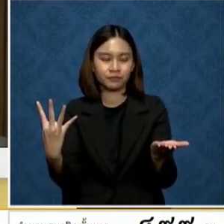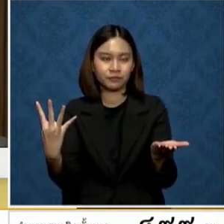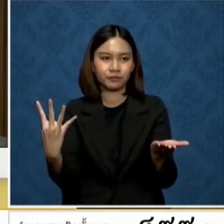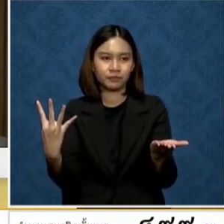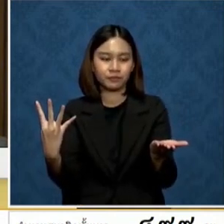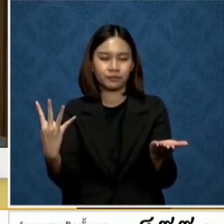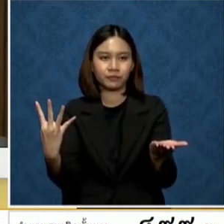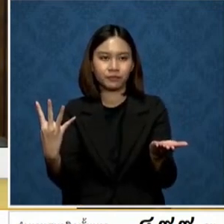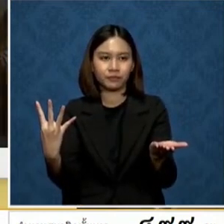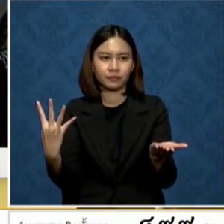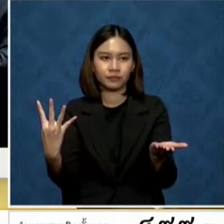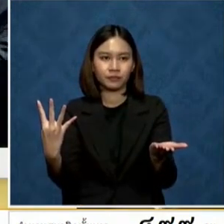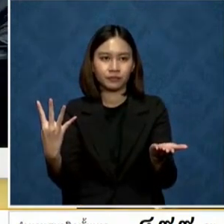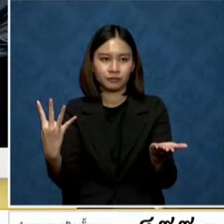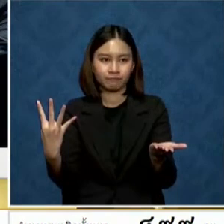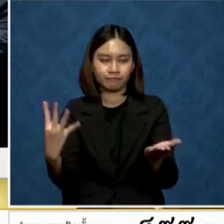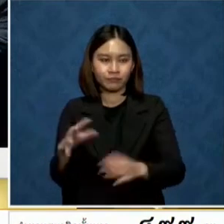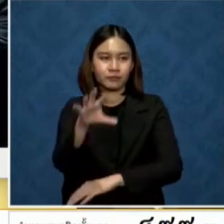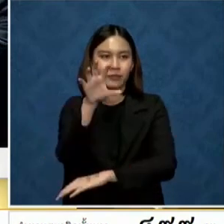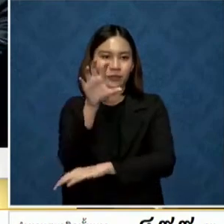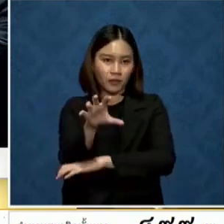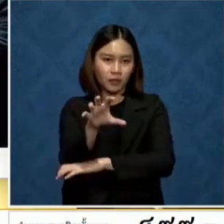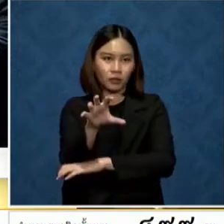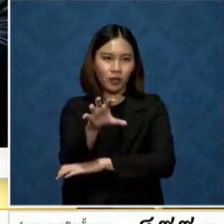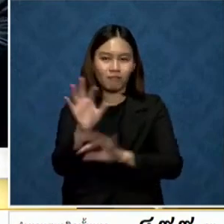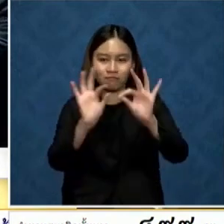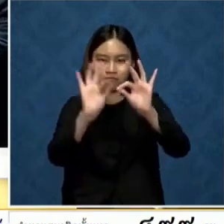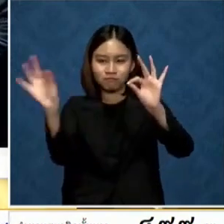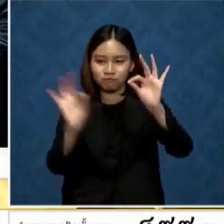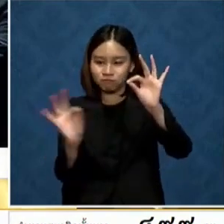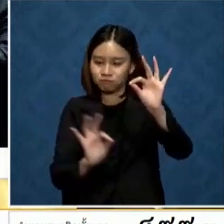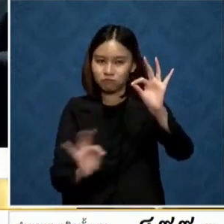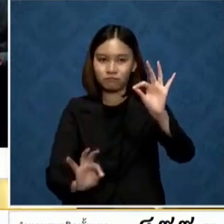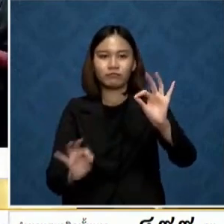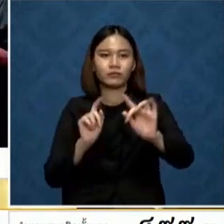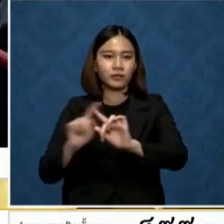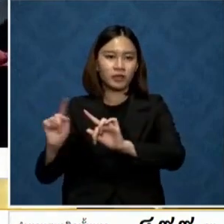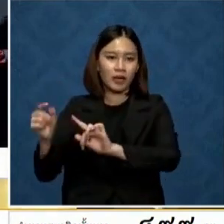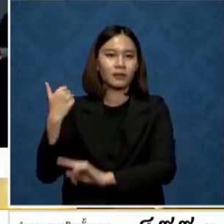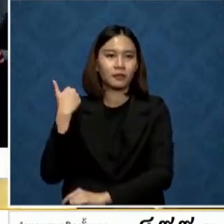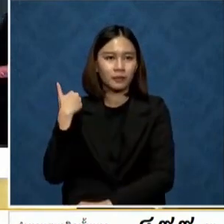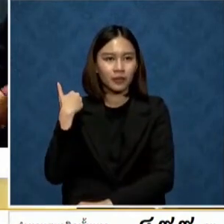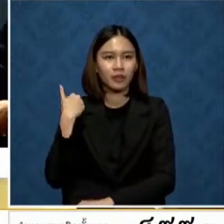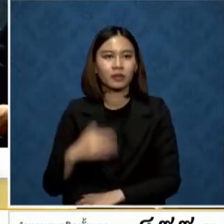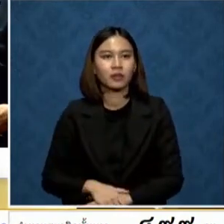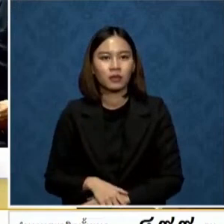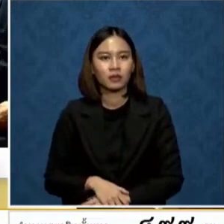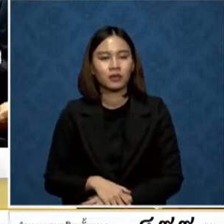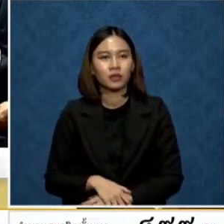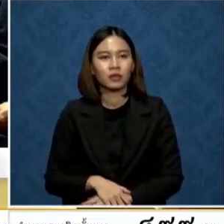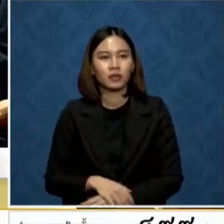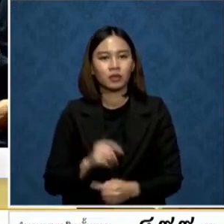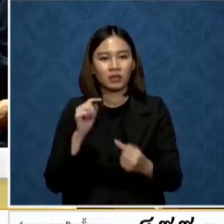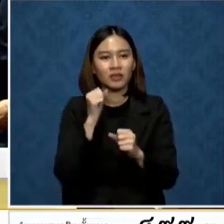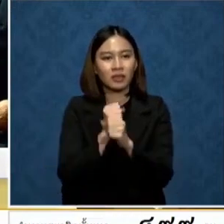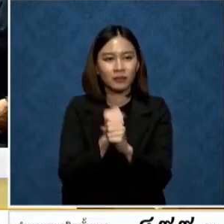มีข้อบังคับเขียนไว้เยอะแยะแล้วก็พอไปพอมากับการทำ